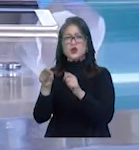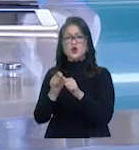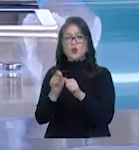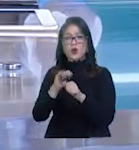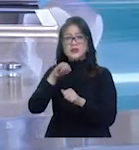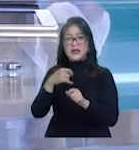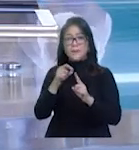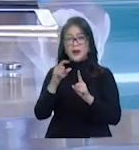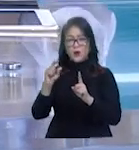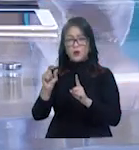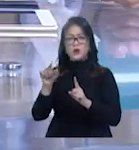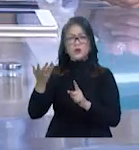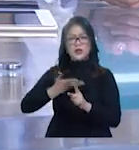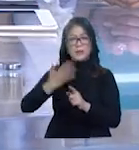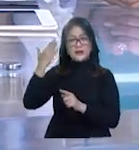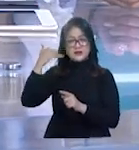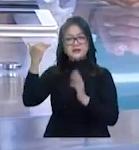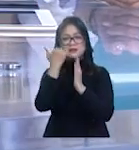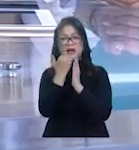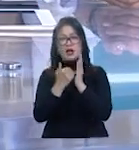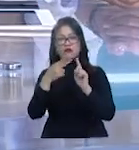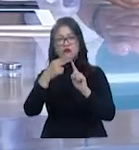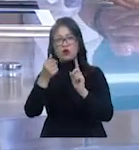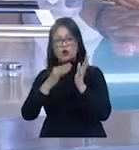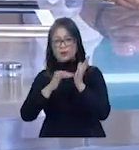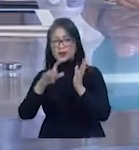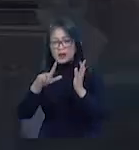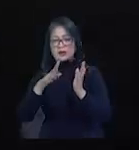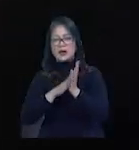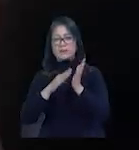memenuhi syarat formil dan juga material.